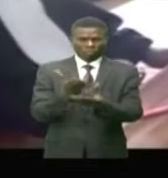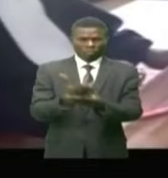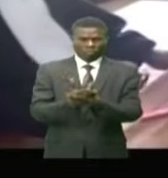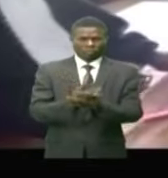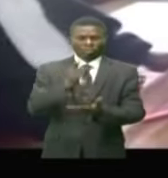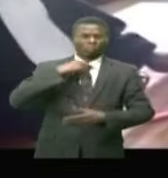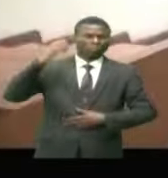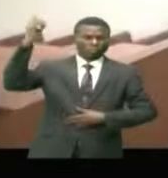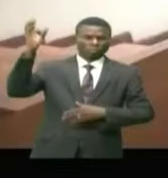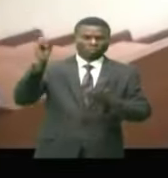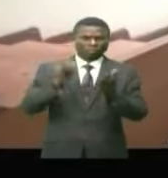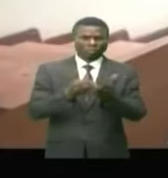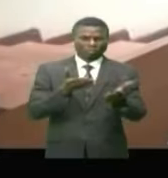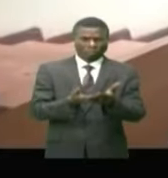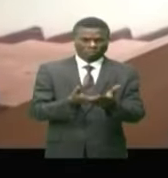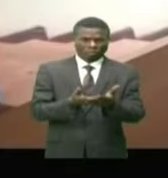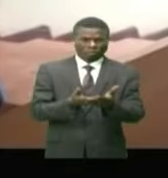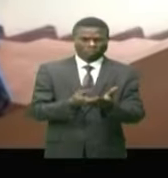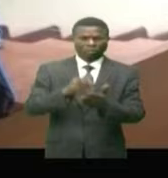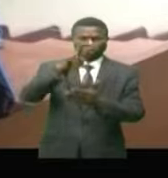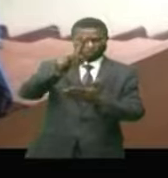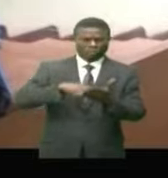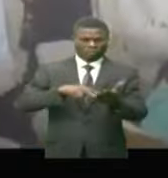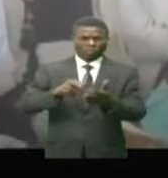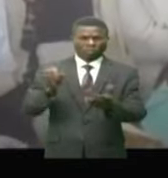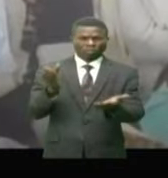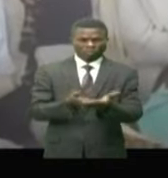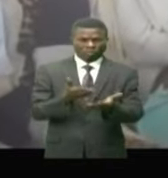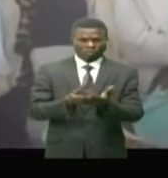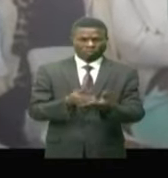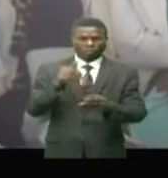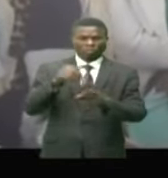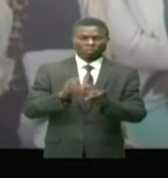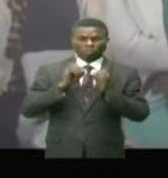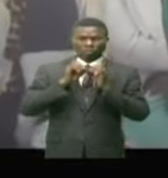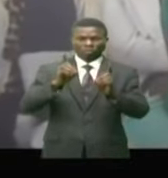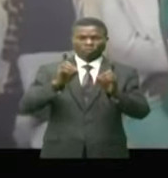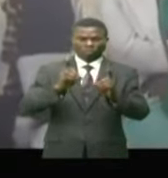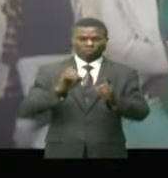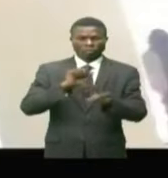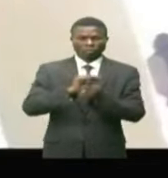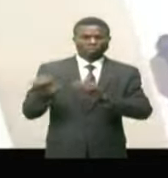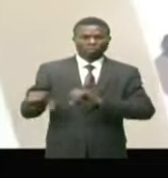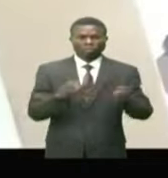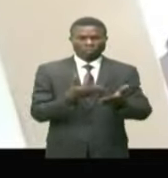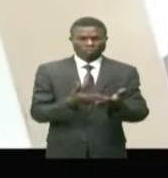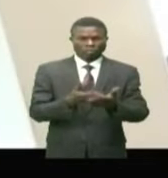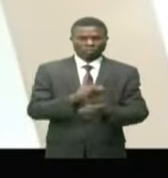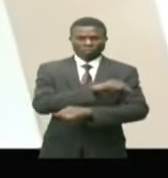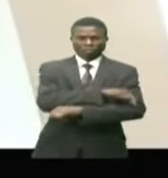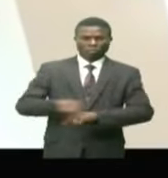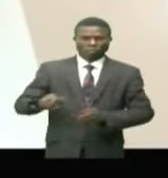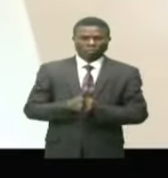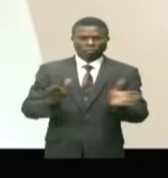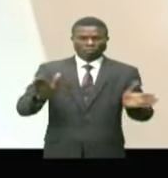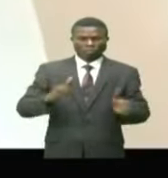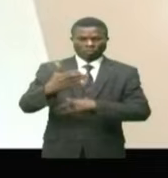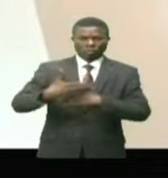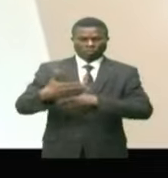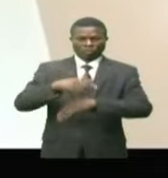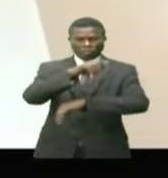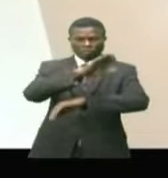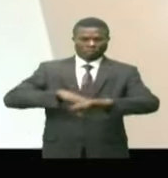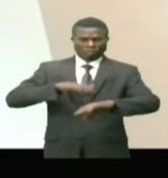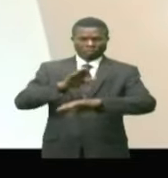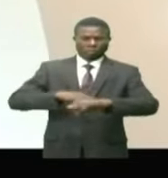renouvellement du serment dont fait lecture le greffier. Dans son exposé de circonstances, le procureur général près la cour d'appel de